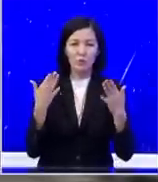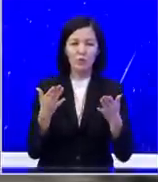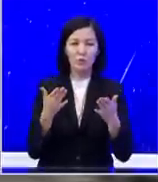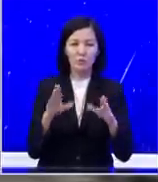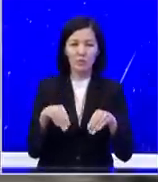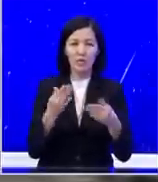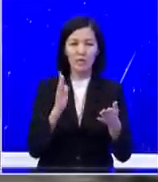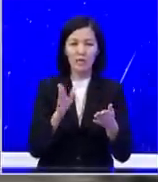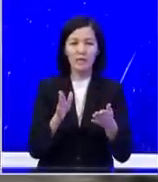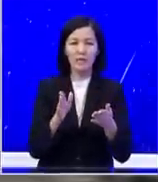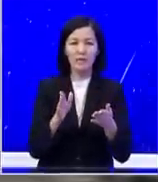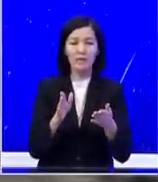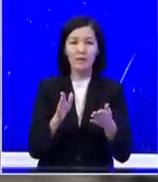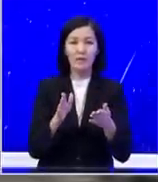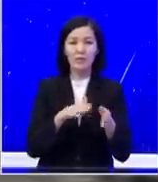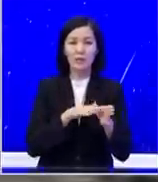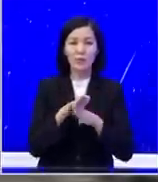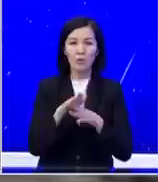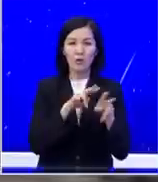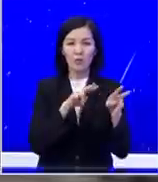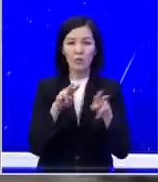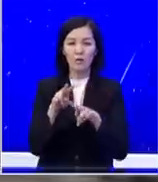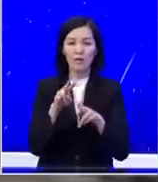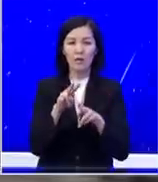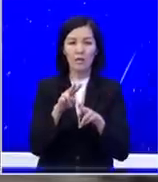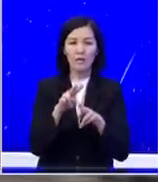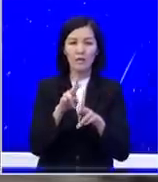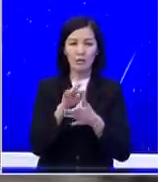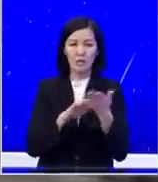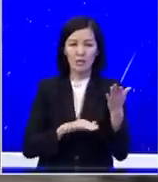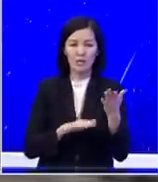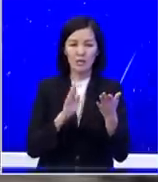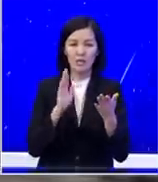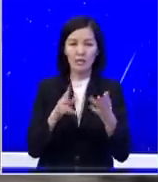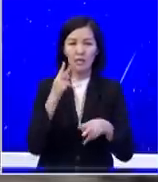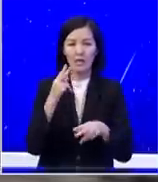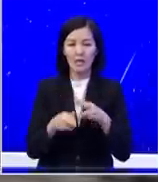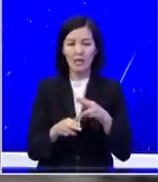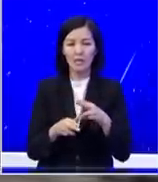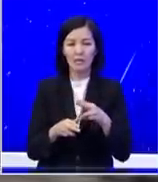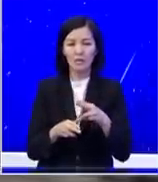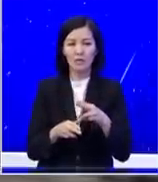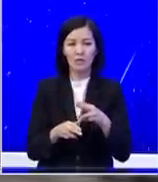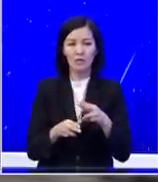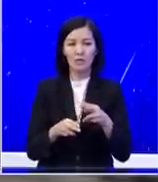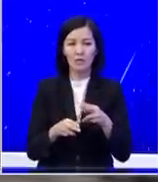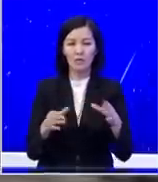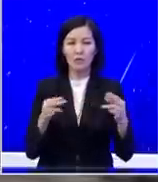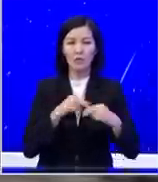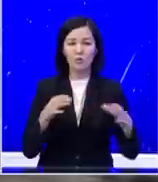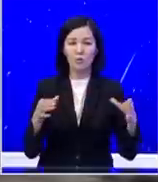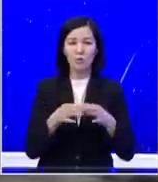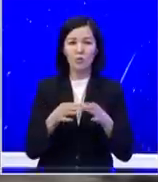Ол ұсыныс тек қана беріліп қана қоймай, бұның әрмен қарай өзінің нақты аяқталуы бойынша жұмыс тобының